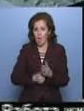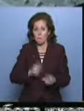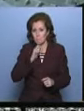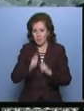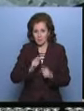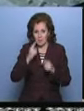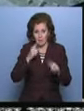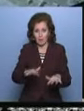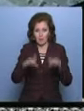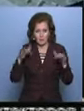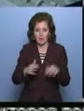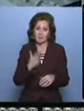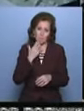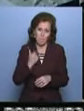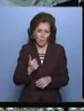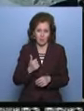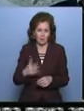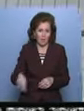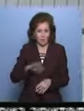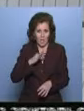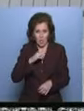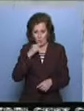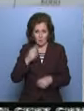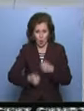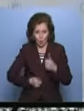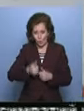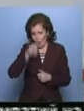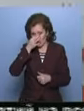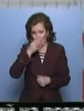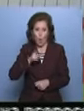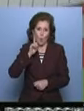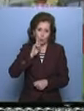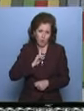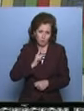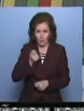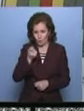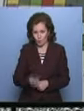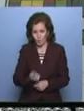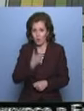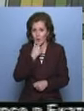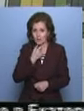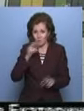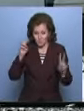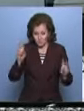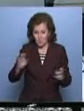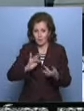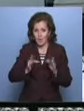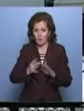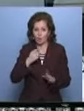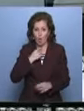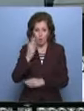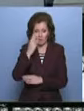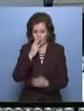на всероссийском конкурсе в Екатеринбурге, который проходил под девизом «Удобно, дешево, красиво». Интернет-голосование показало, наш